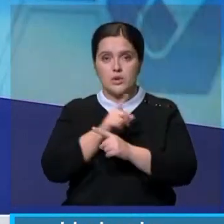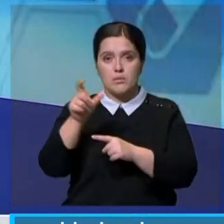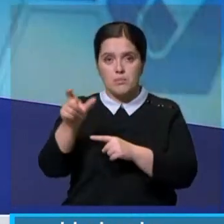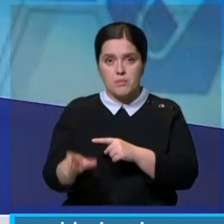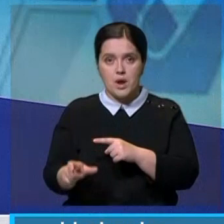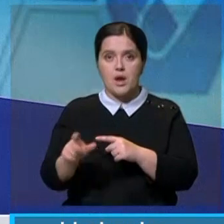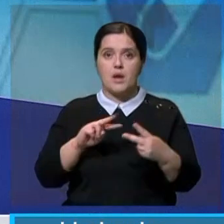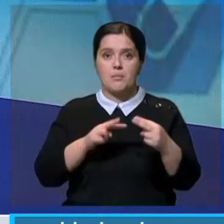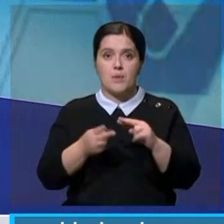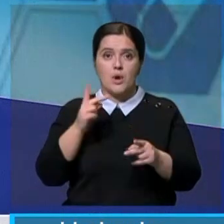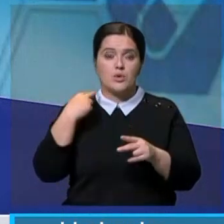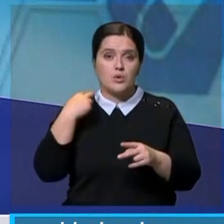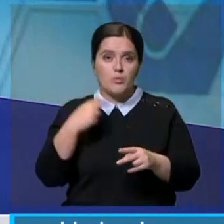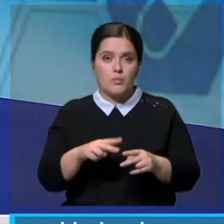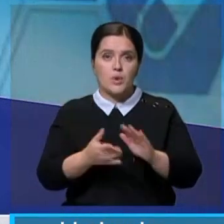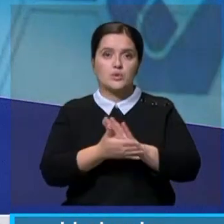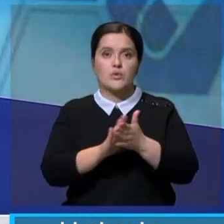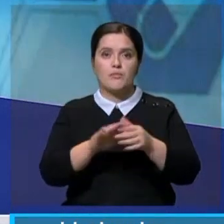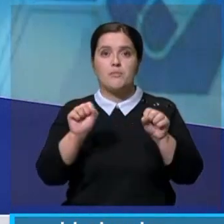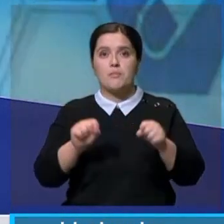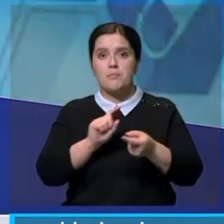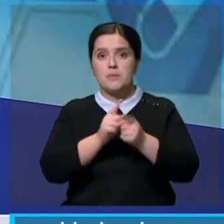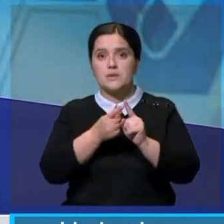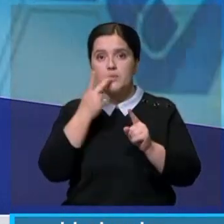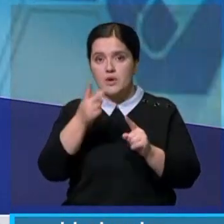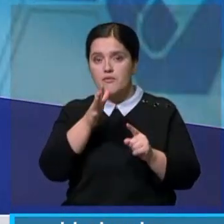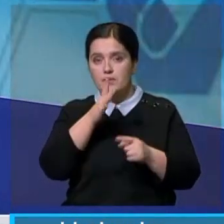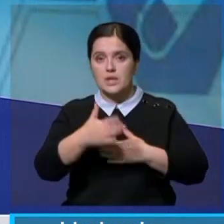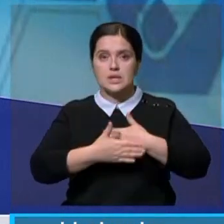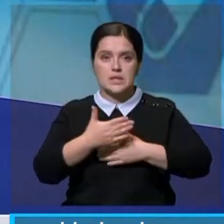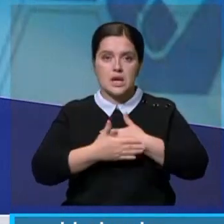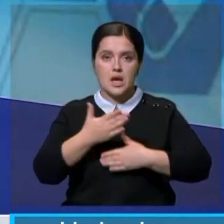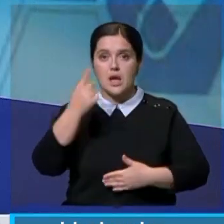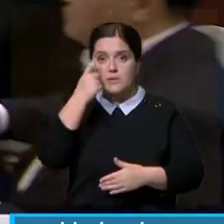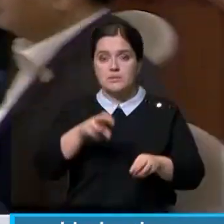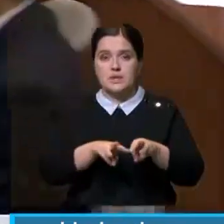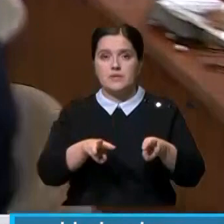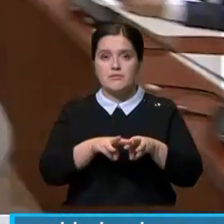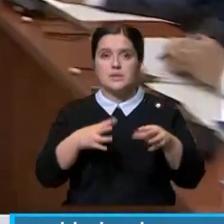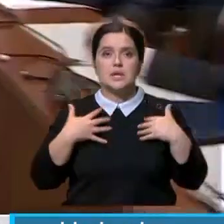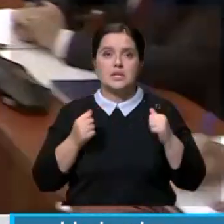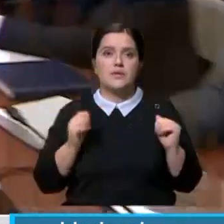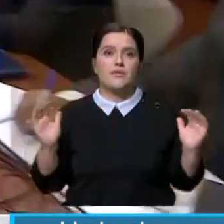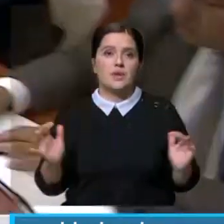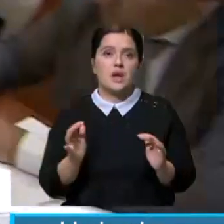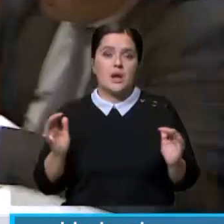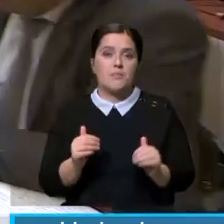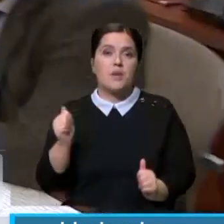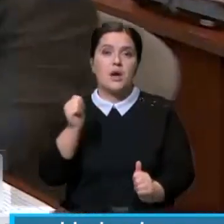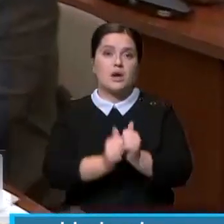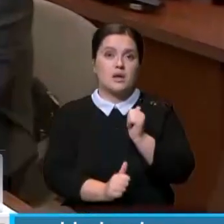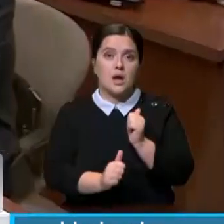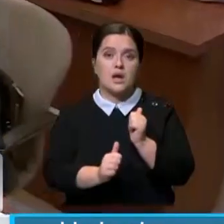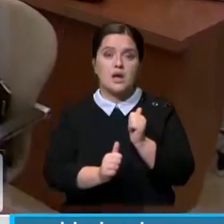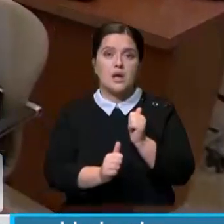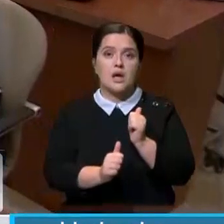пациента, заменив реальное лишение свободы на условное с возможностью пересмотра сроков наказания. Об этом заявила министр здравоохранения Ажар